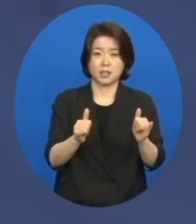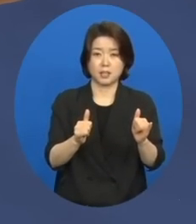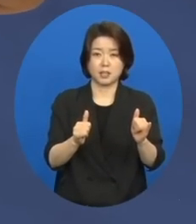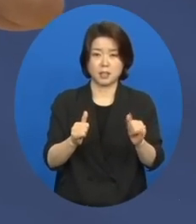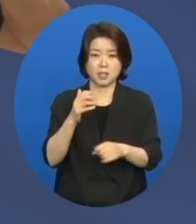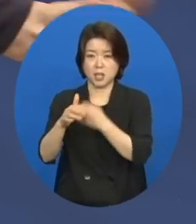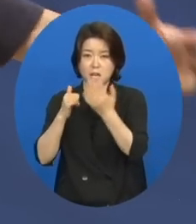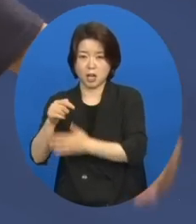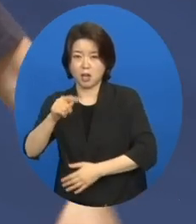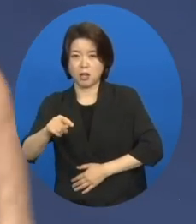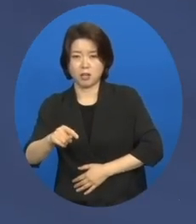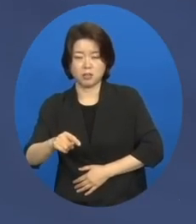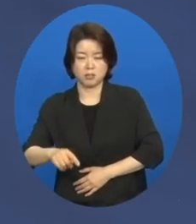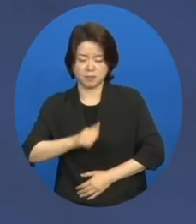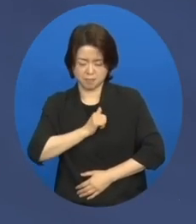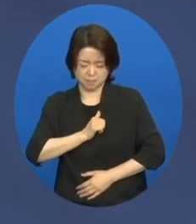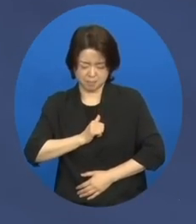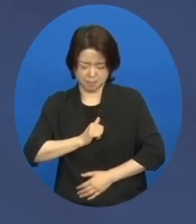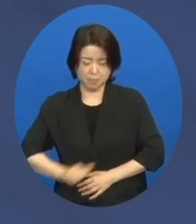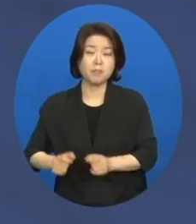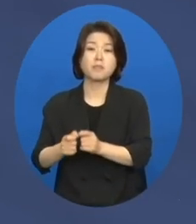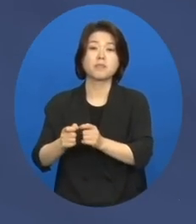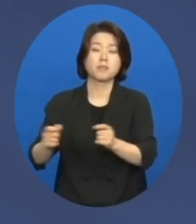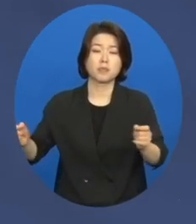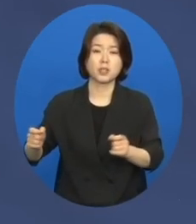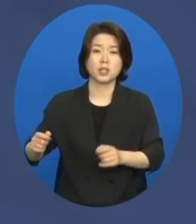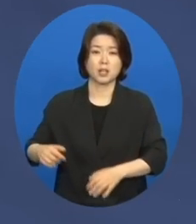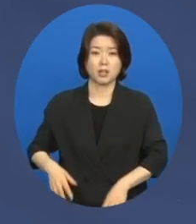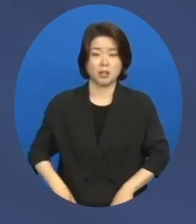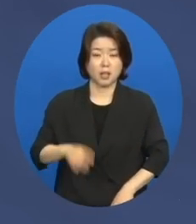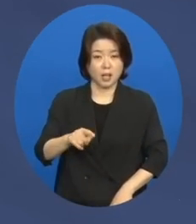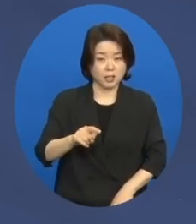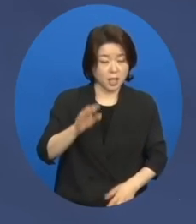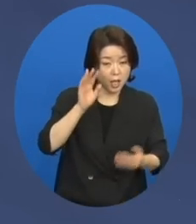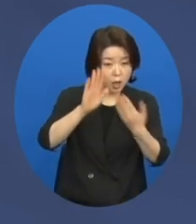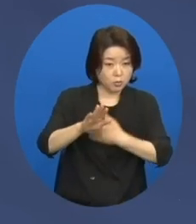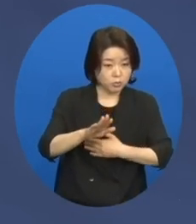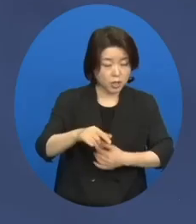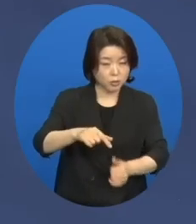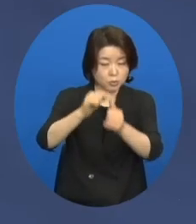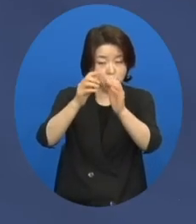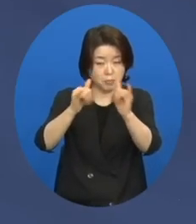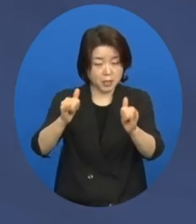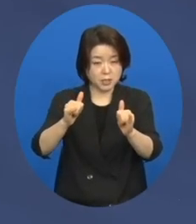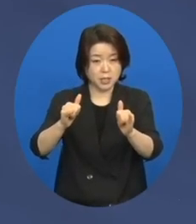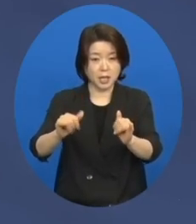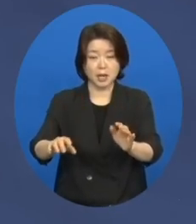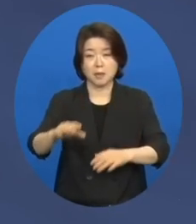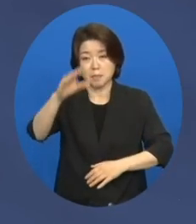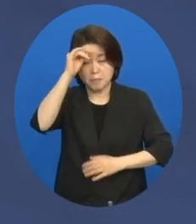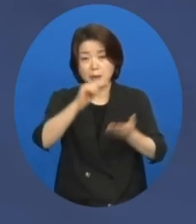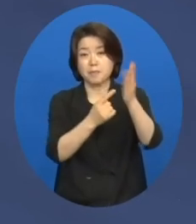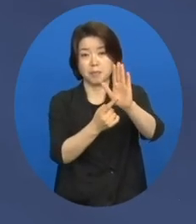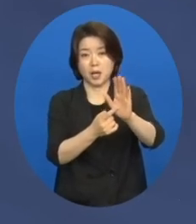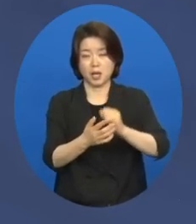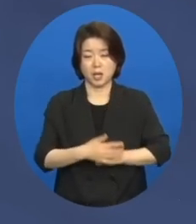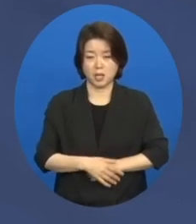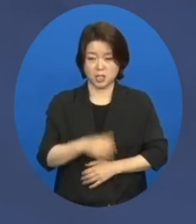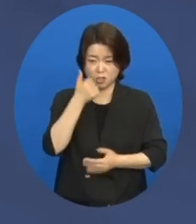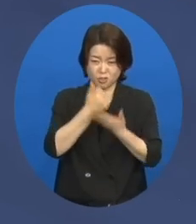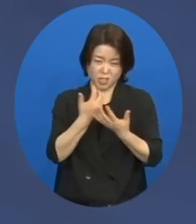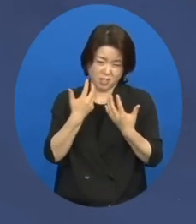하나님이 일절 오래 참으심으로 이후에 구원받을 사람들의 표상을 삼으시려고 죄인의 괴수였던